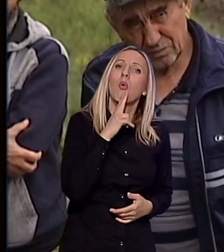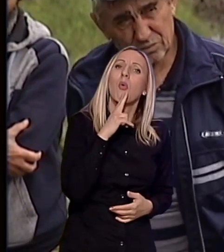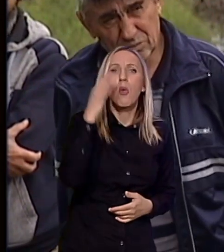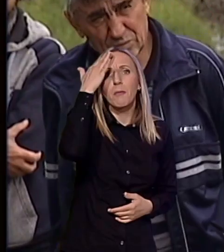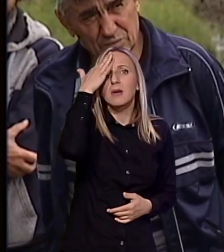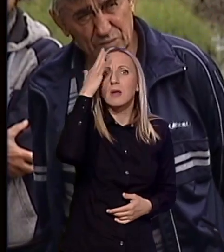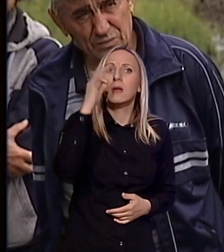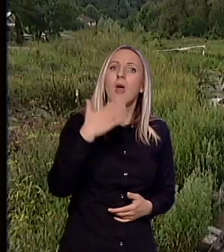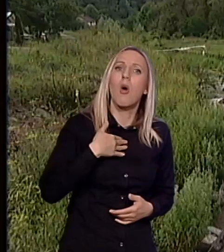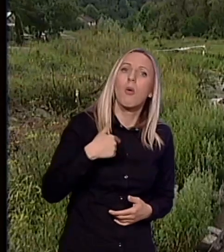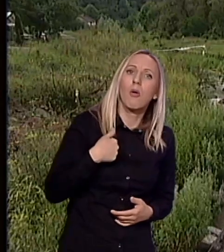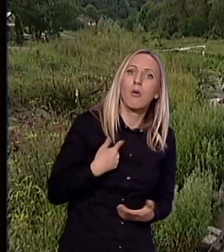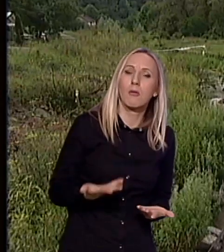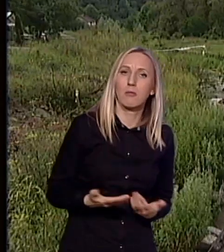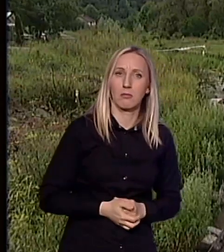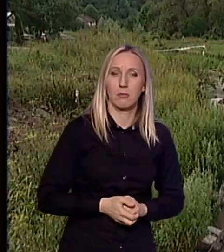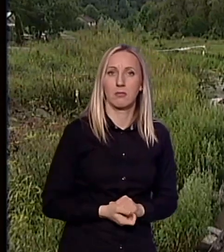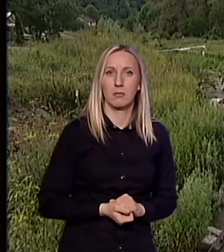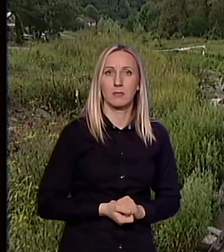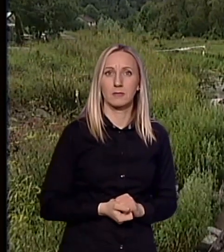Ko o našem čoveku vodi računa?